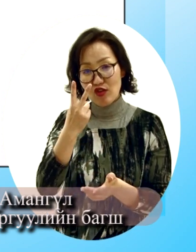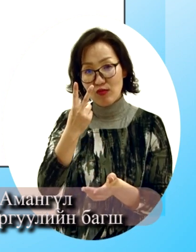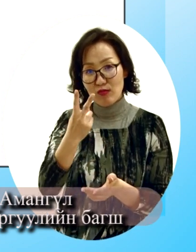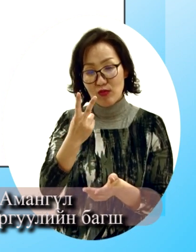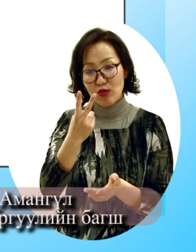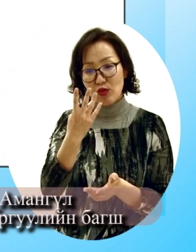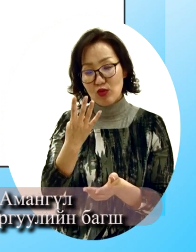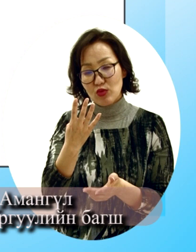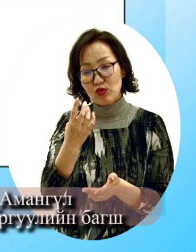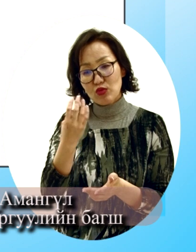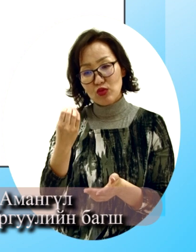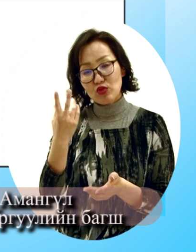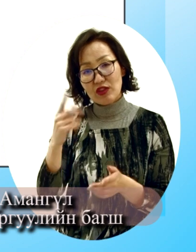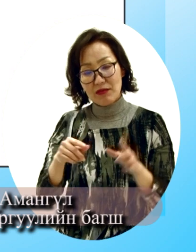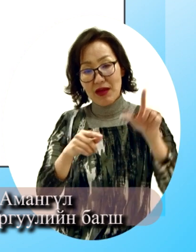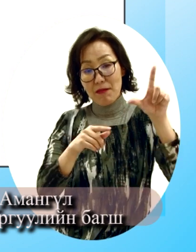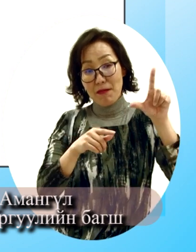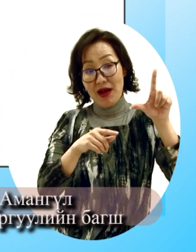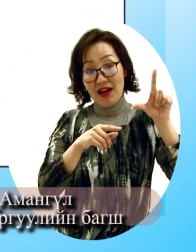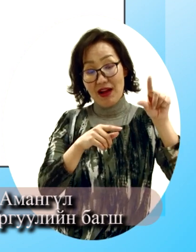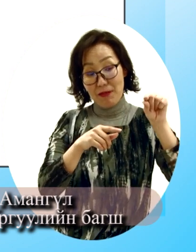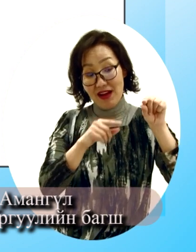Өлшемді бірлікпен өрнекте